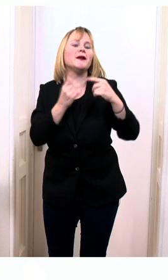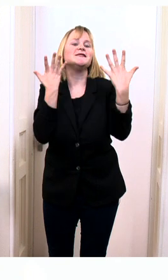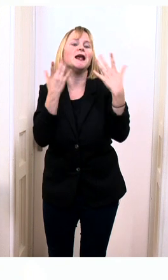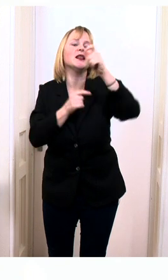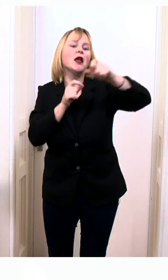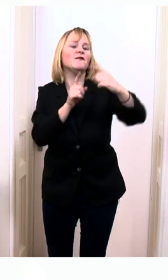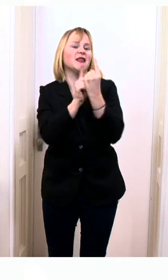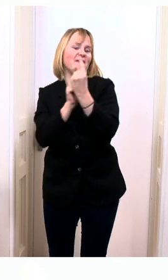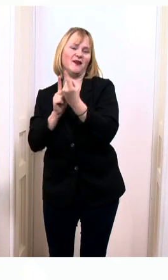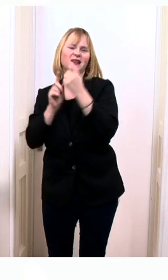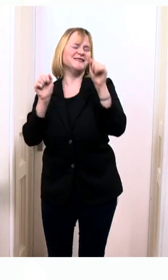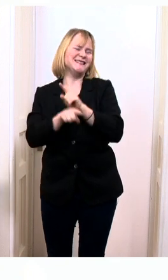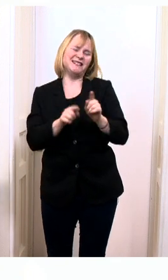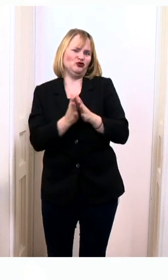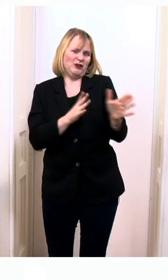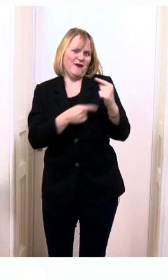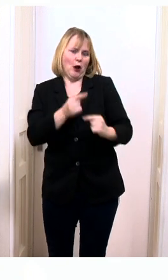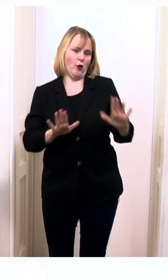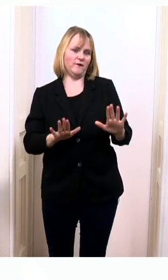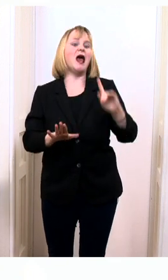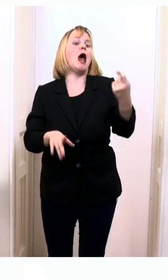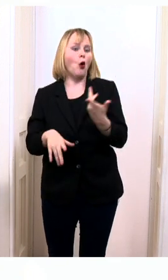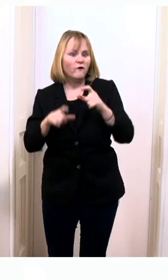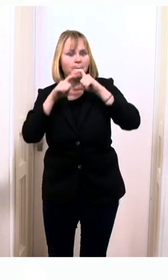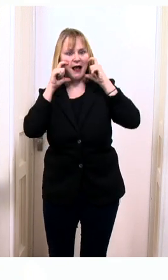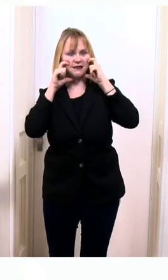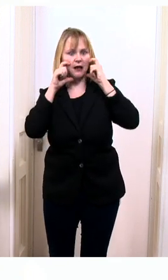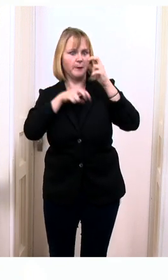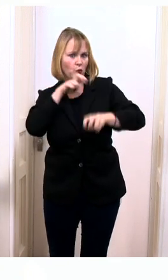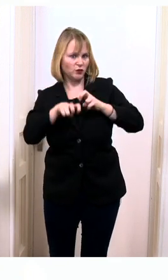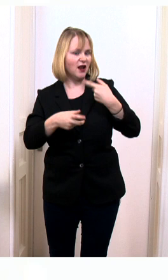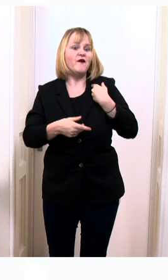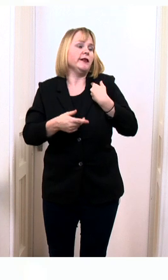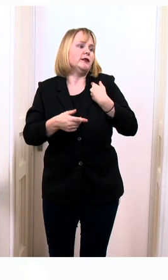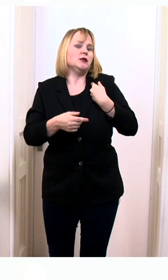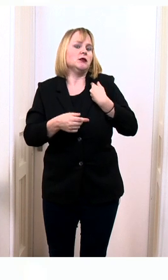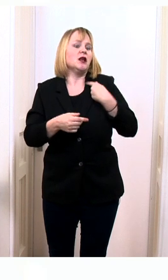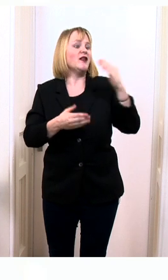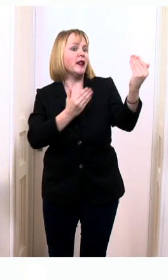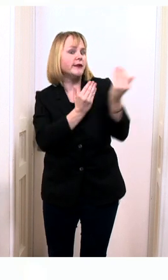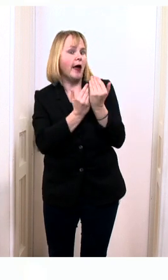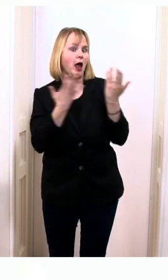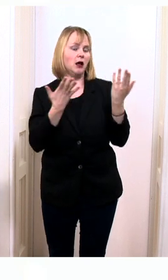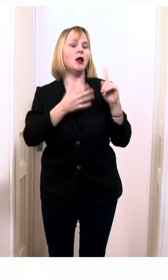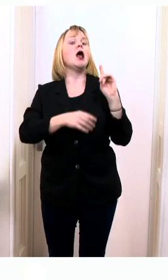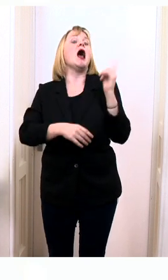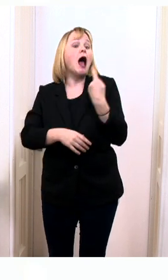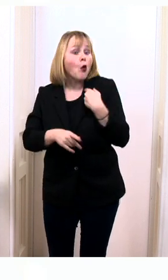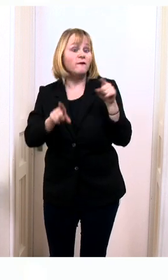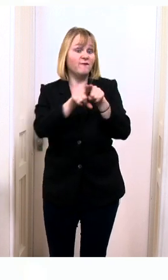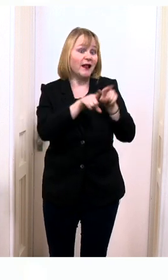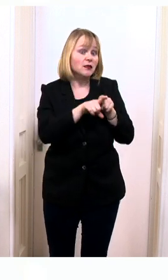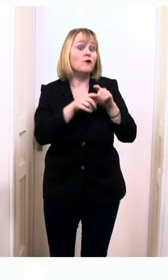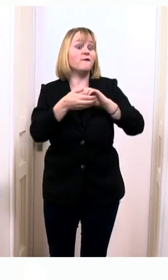Überlegungen. Man sollte Masken tragen, wenn der Abstand nicht eingehalten werden kann, auch unter Verwandten und Freunden. Und